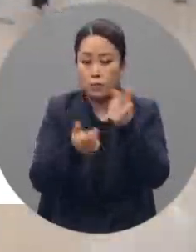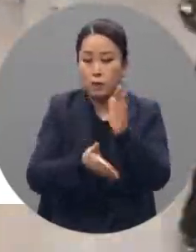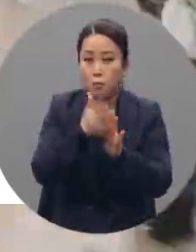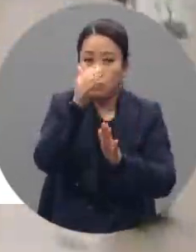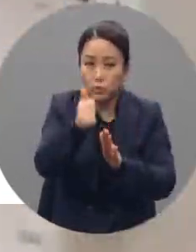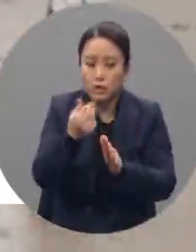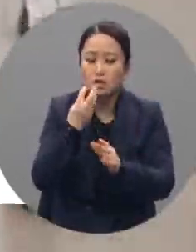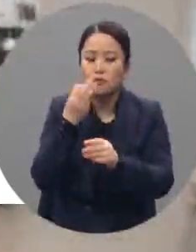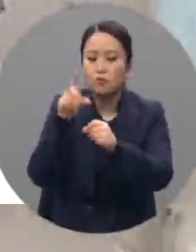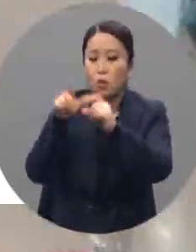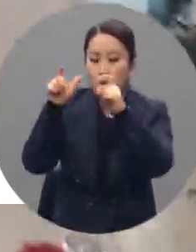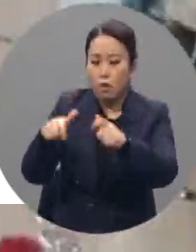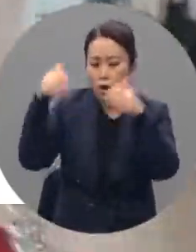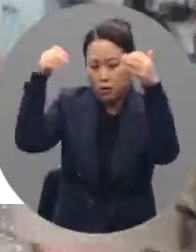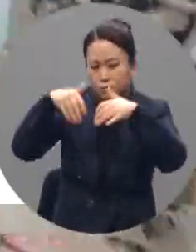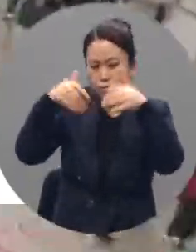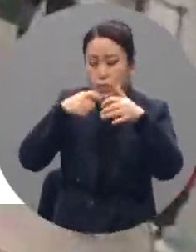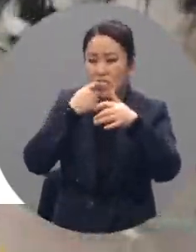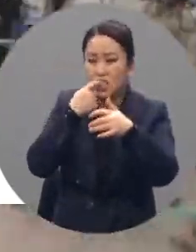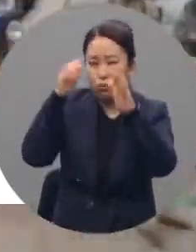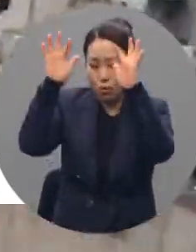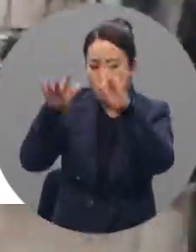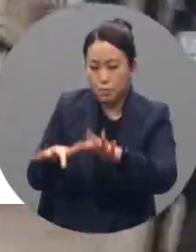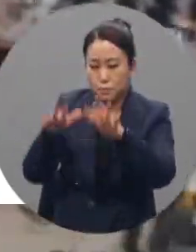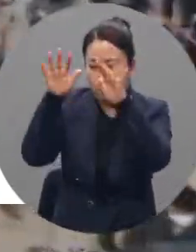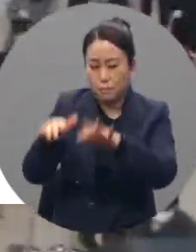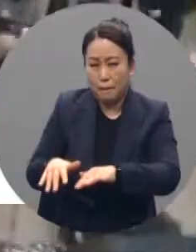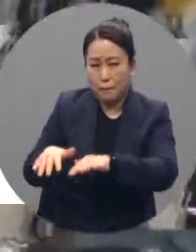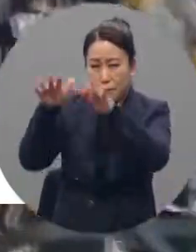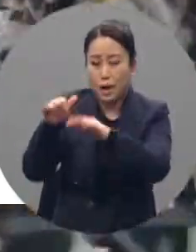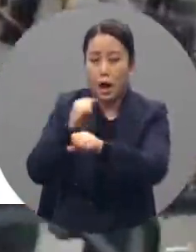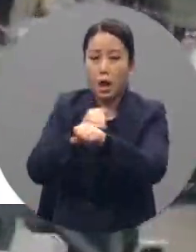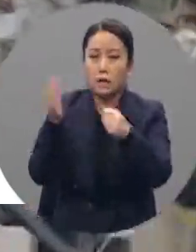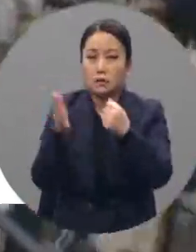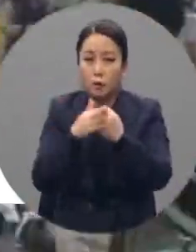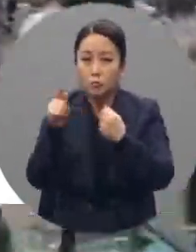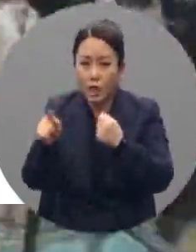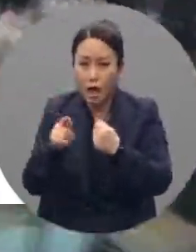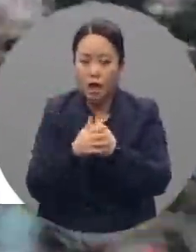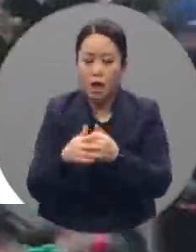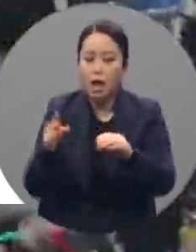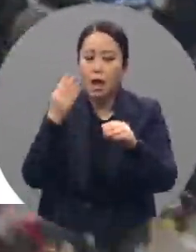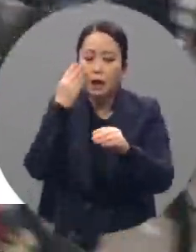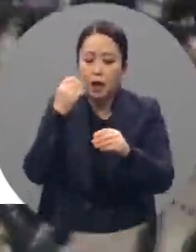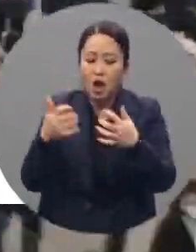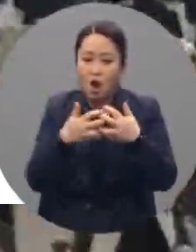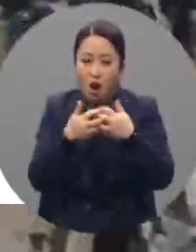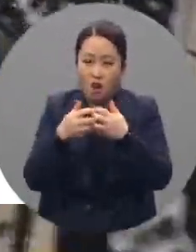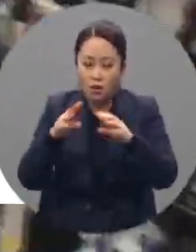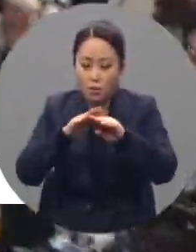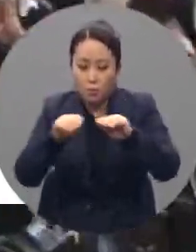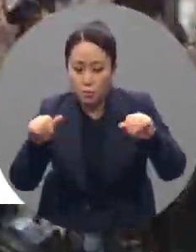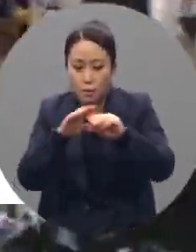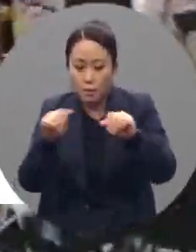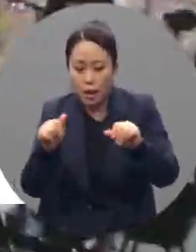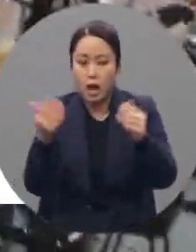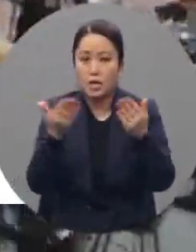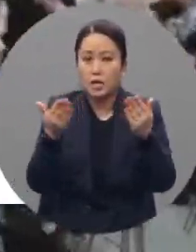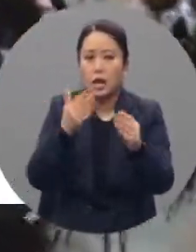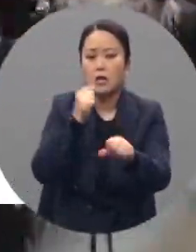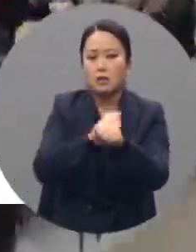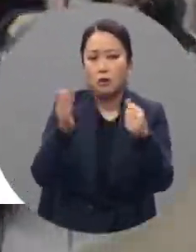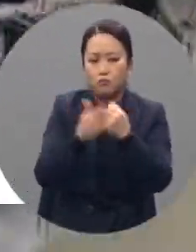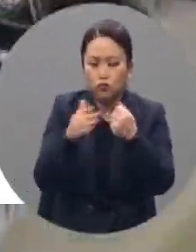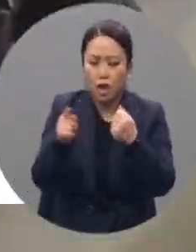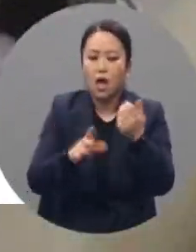수도권에 폭설이 이어지고 있는 가운데 서울 김포공항에서 재방빙 작업으로 인해 오전부터 항공편이 잇따라